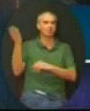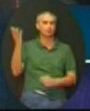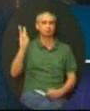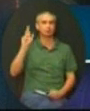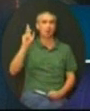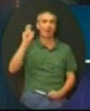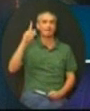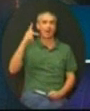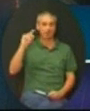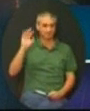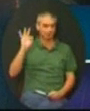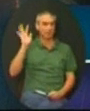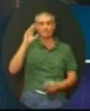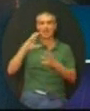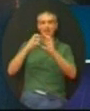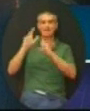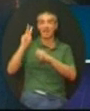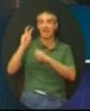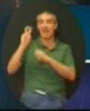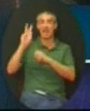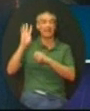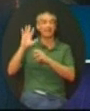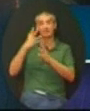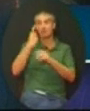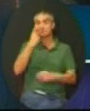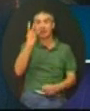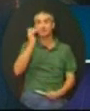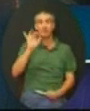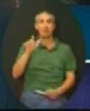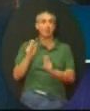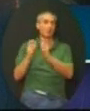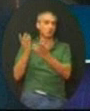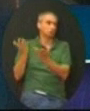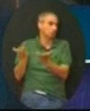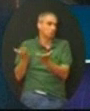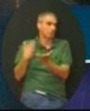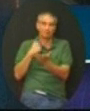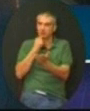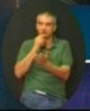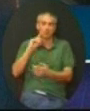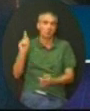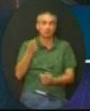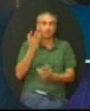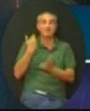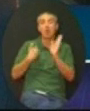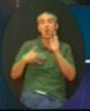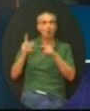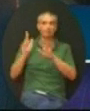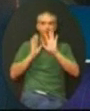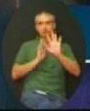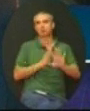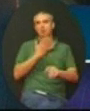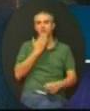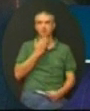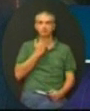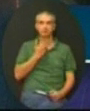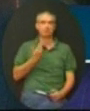שועפאט ומכפר עקב, יש שם קרוב ל-140 אלף איש, אני לא רוצה להגיד כולם, אבל הרוב המכריע שונאי